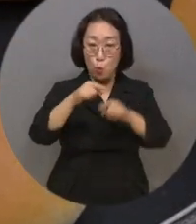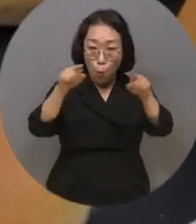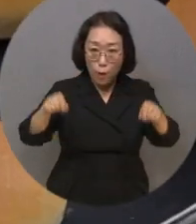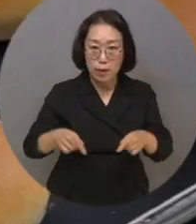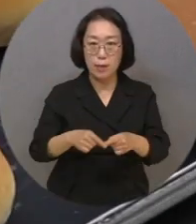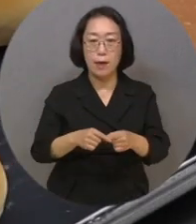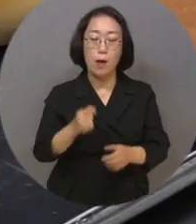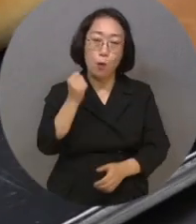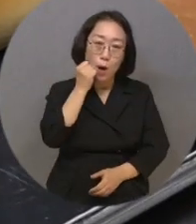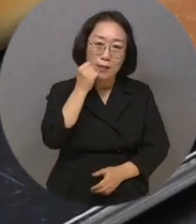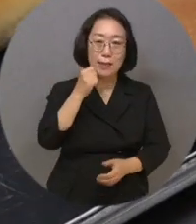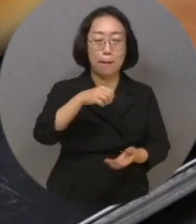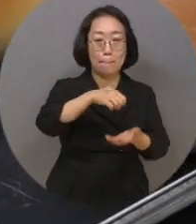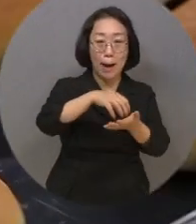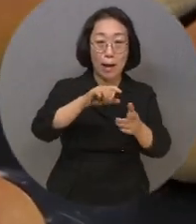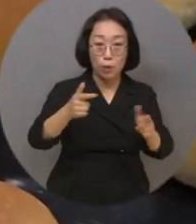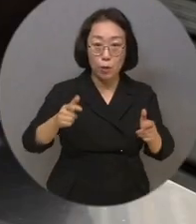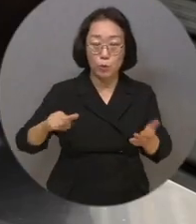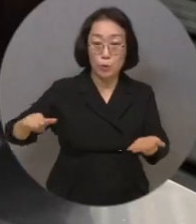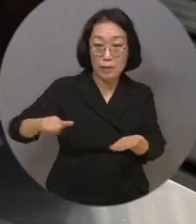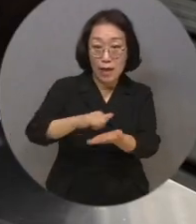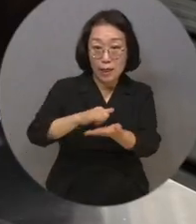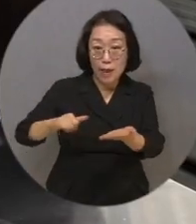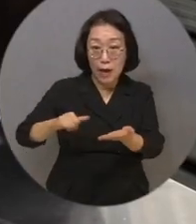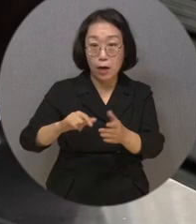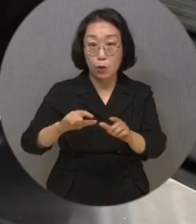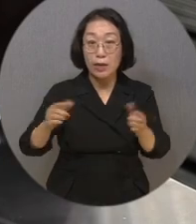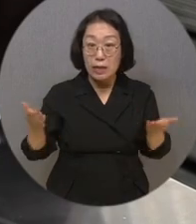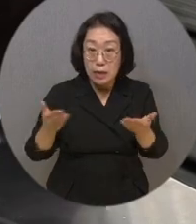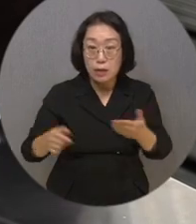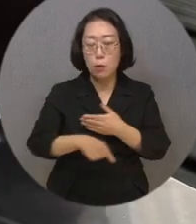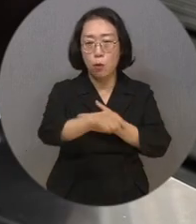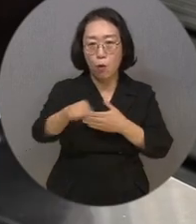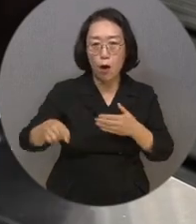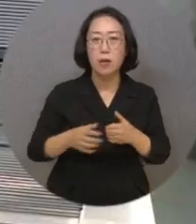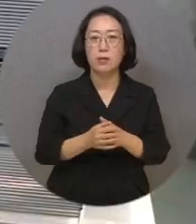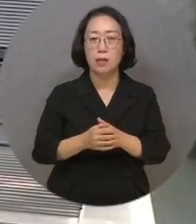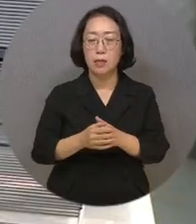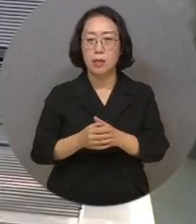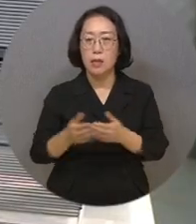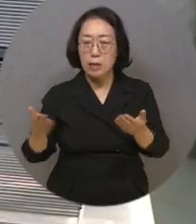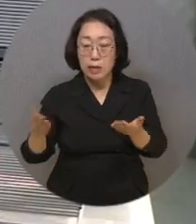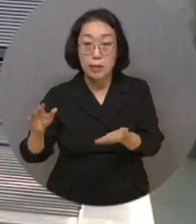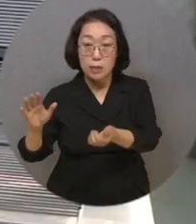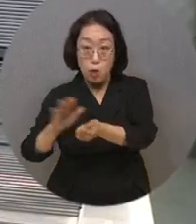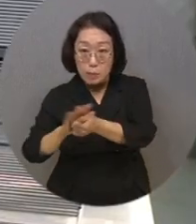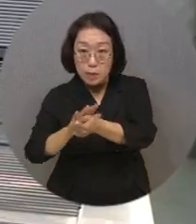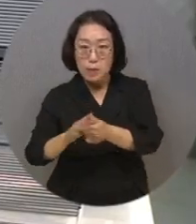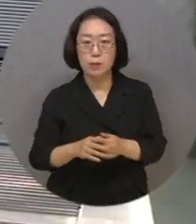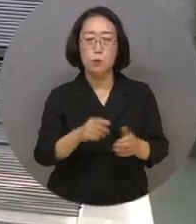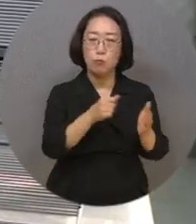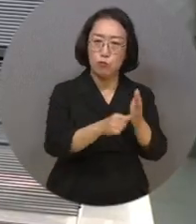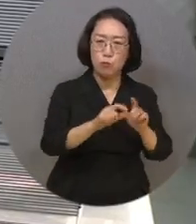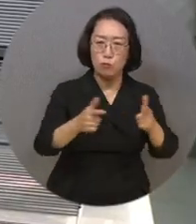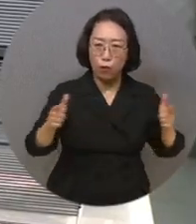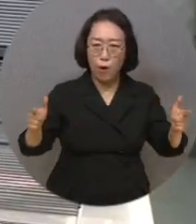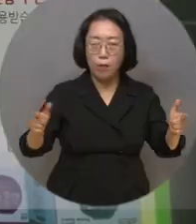제과, 제빵, 세탁 서비스 등 식품부터 생활 서비스까지 다양한 품목을